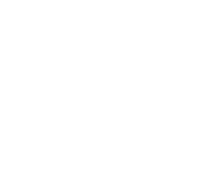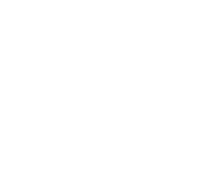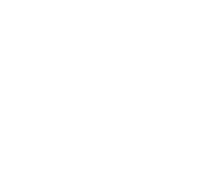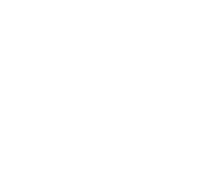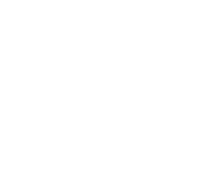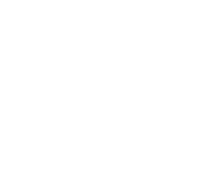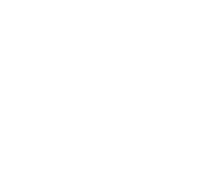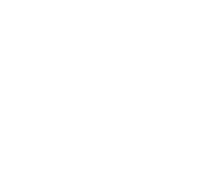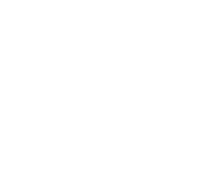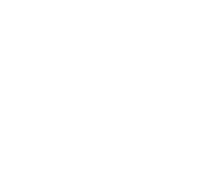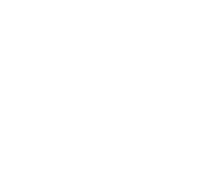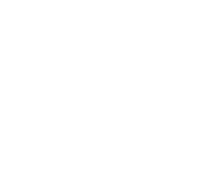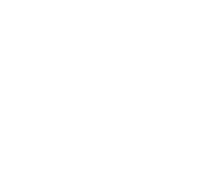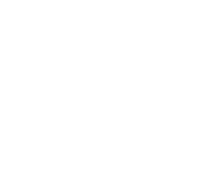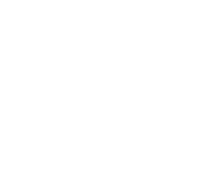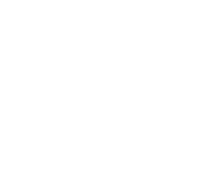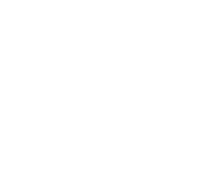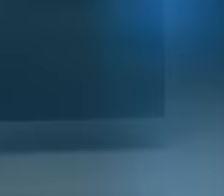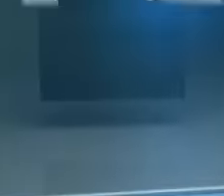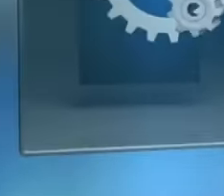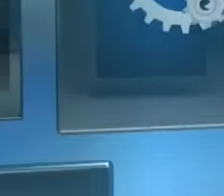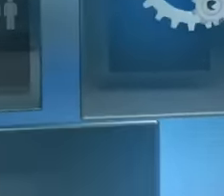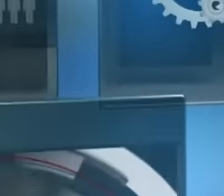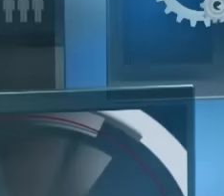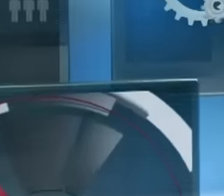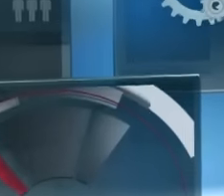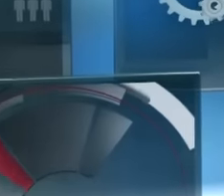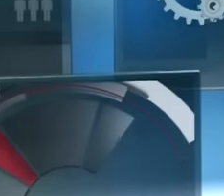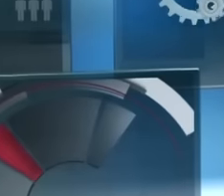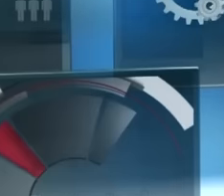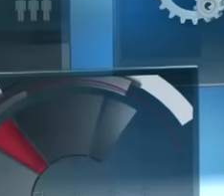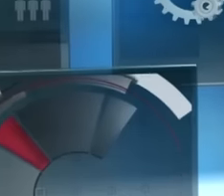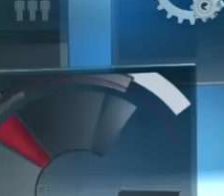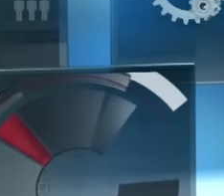أوربيك، نحن نصنع وقود الحياة.